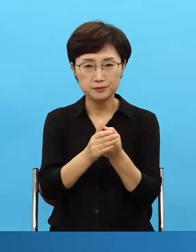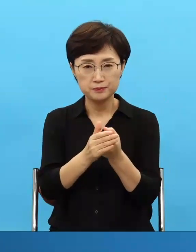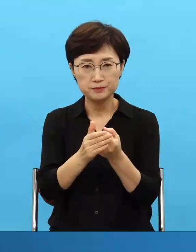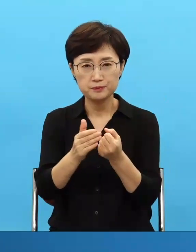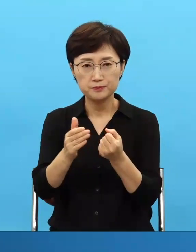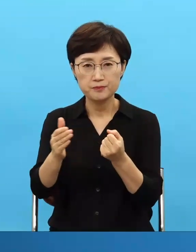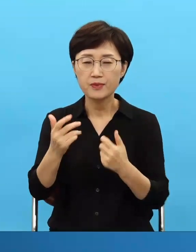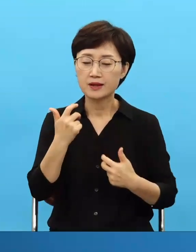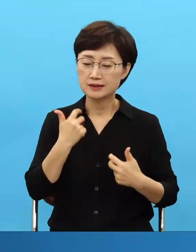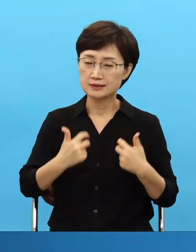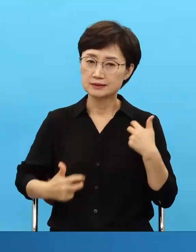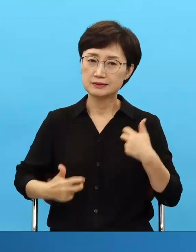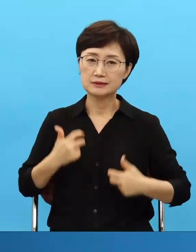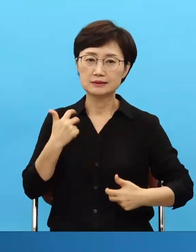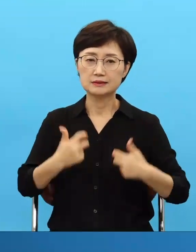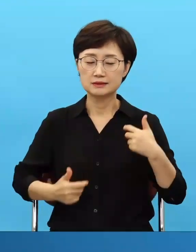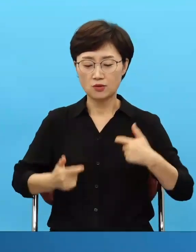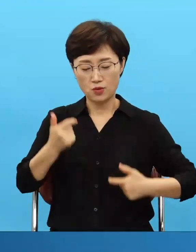변케하니